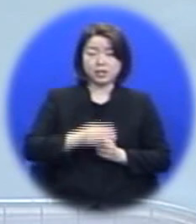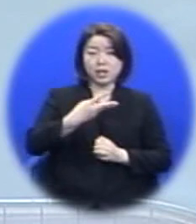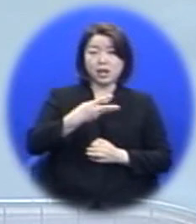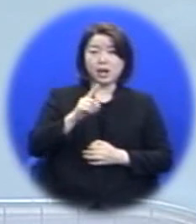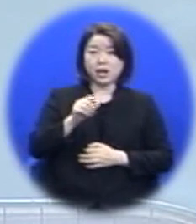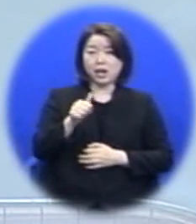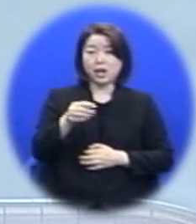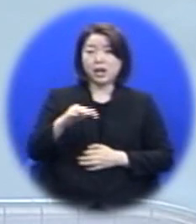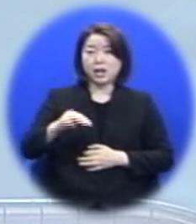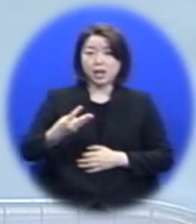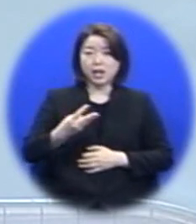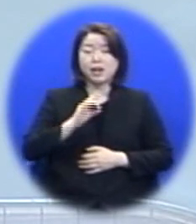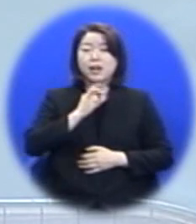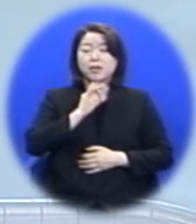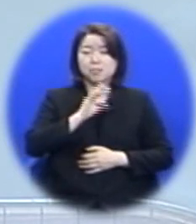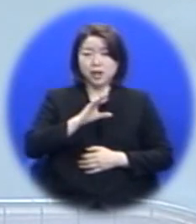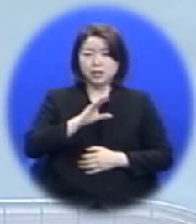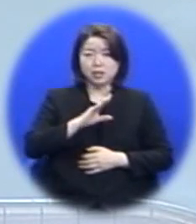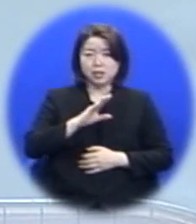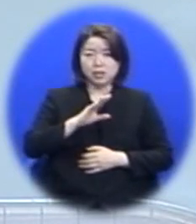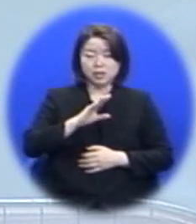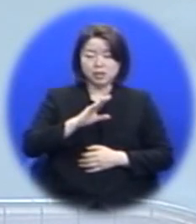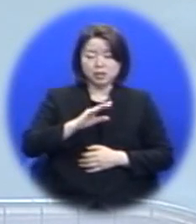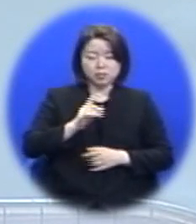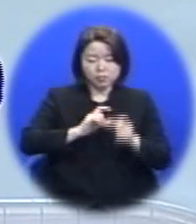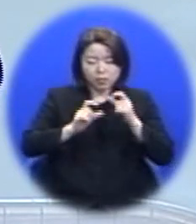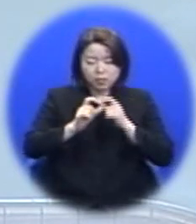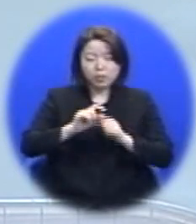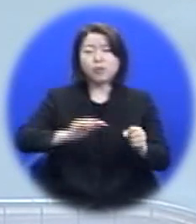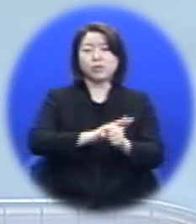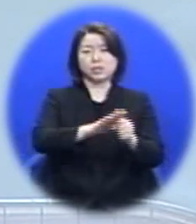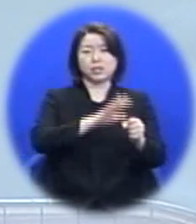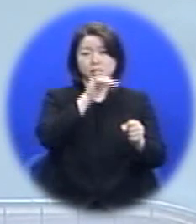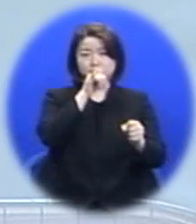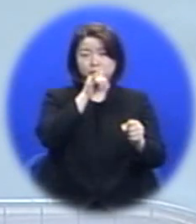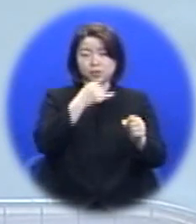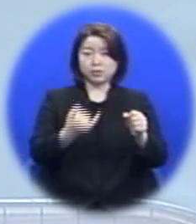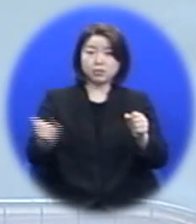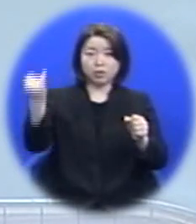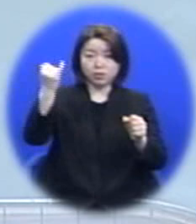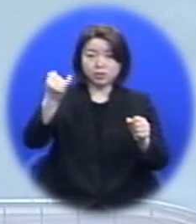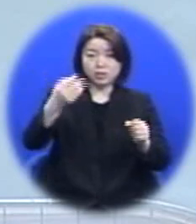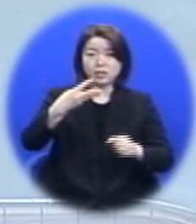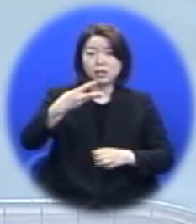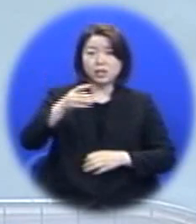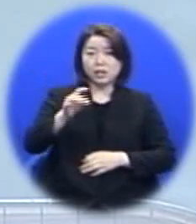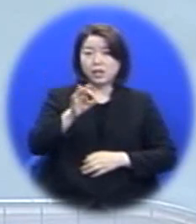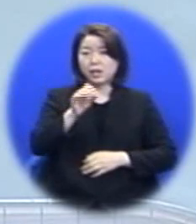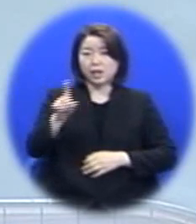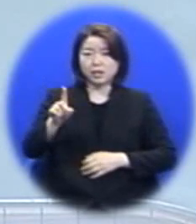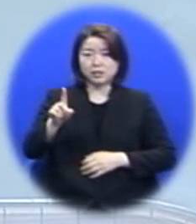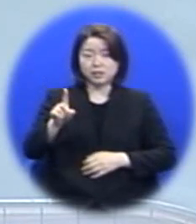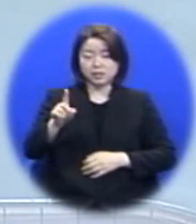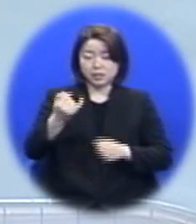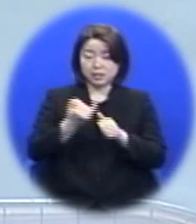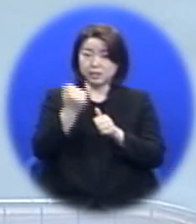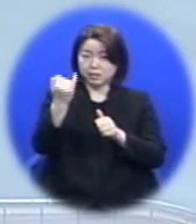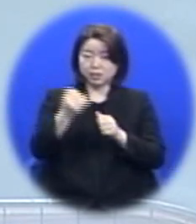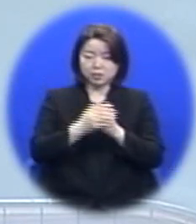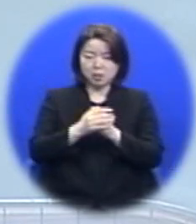라헬이라고 하는 아내만 유난히 좋아했습니다. 그 언니 되는 레아라고 하는 아내는 미워했다고까지